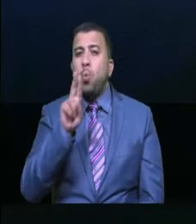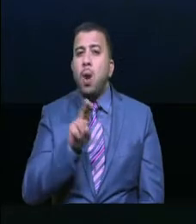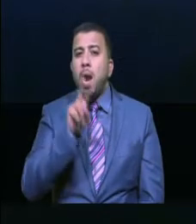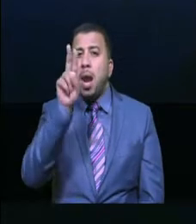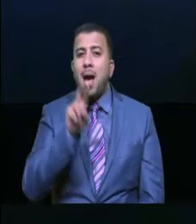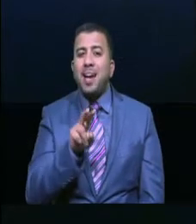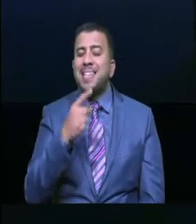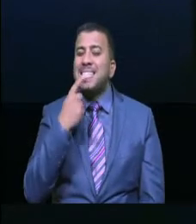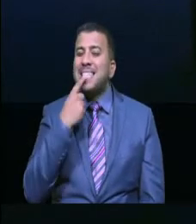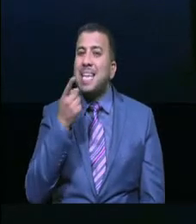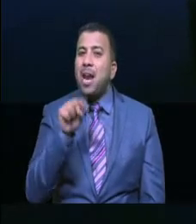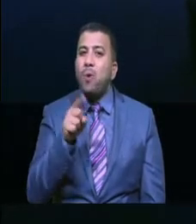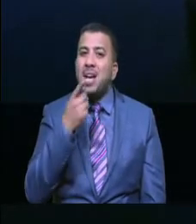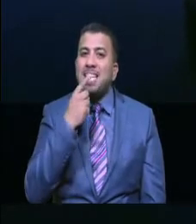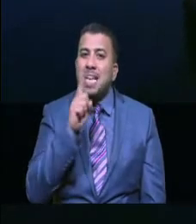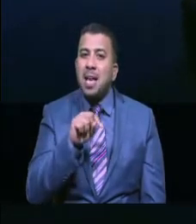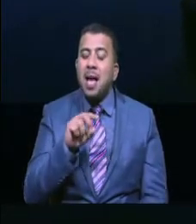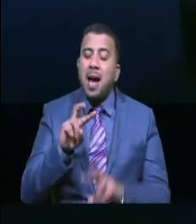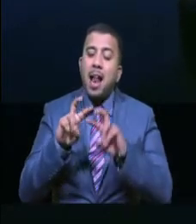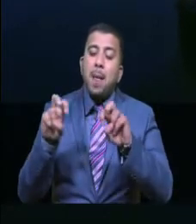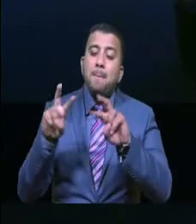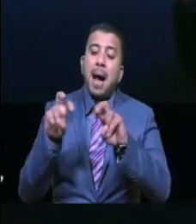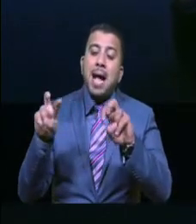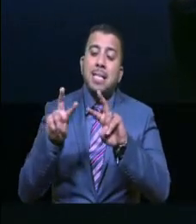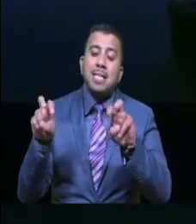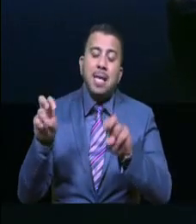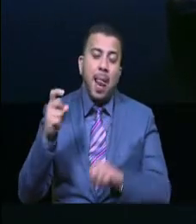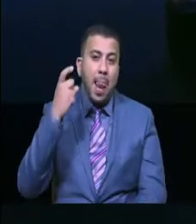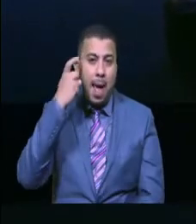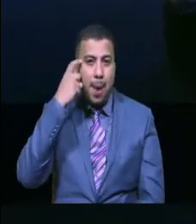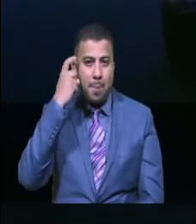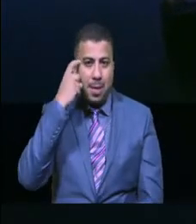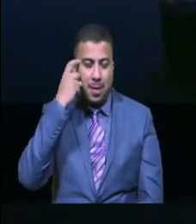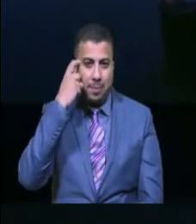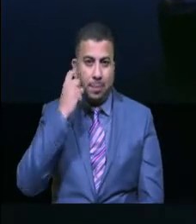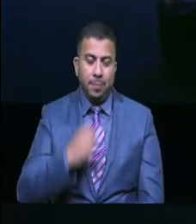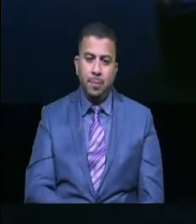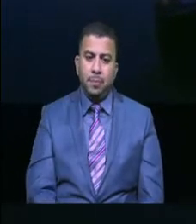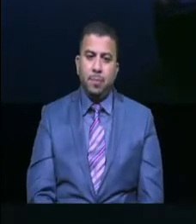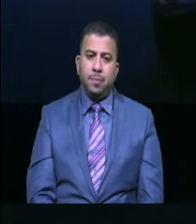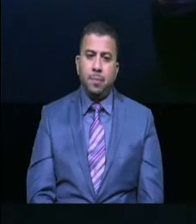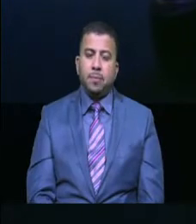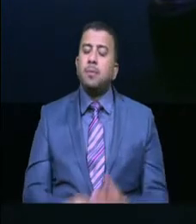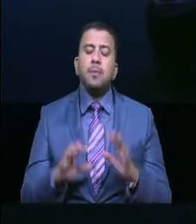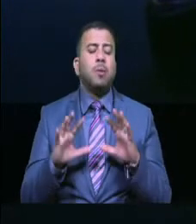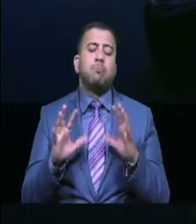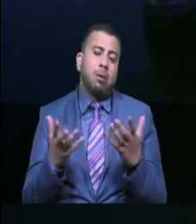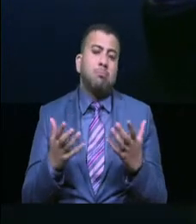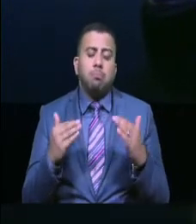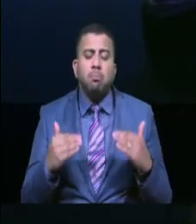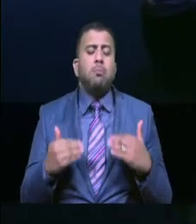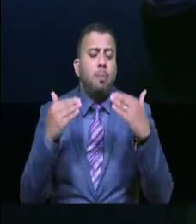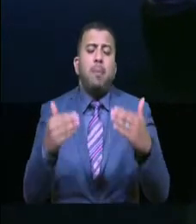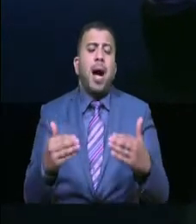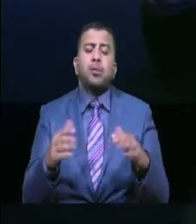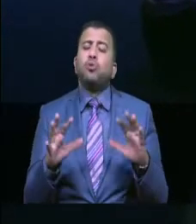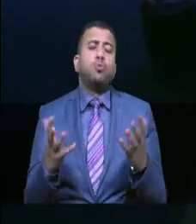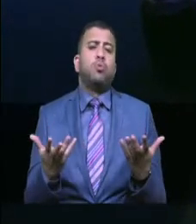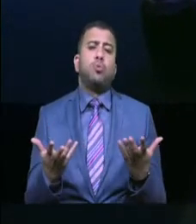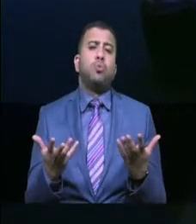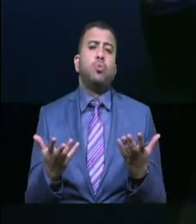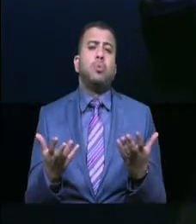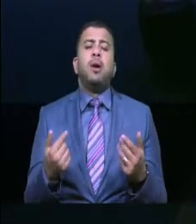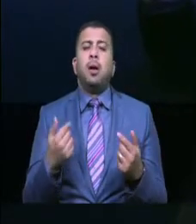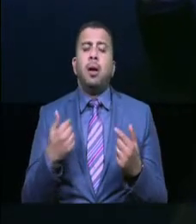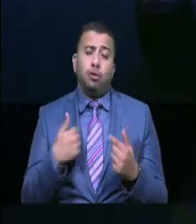على البحث العلمي. طيب، وبعد ذلك، بعد ذلك أنا